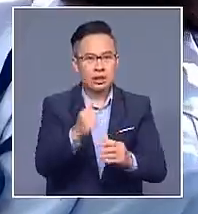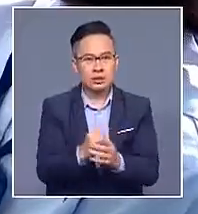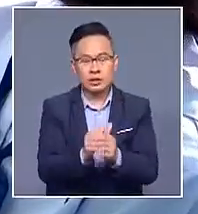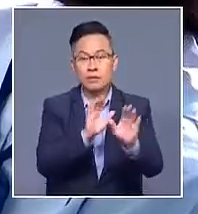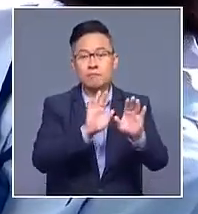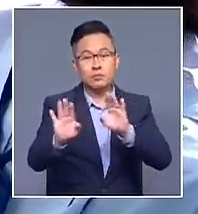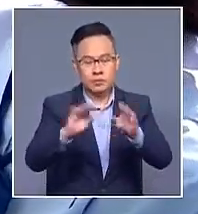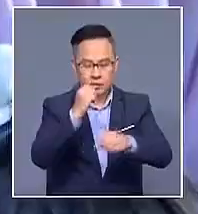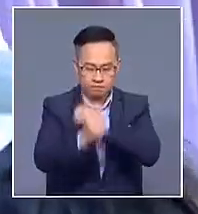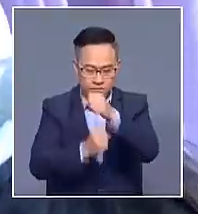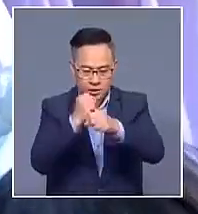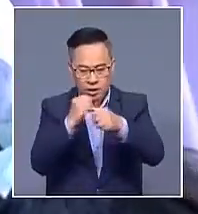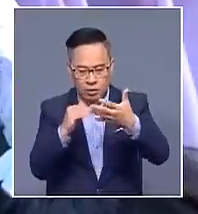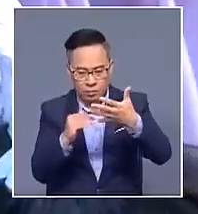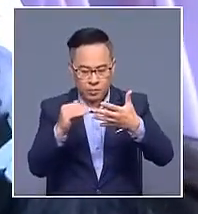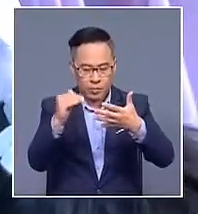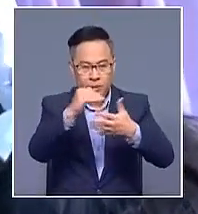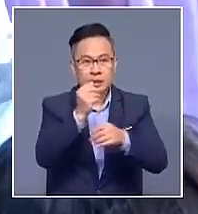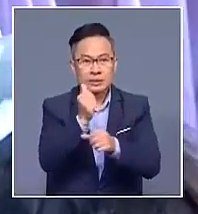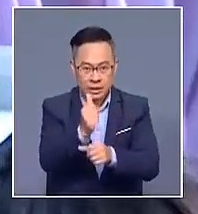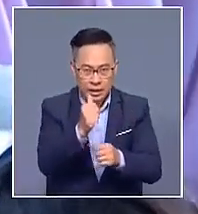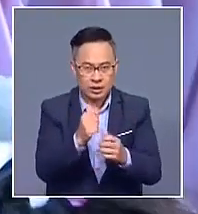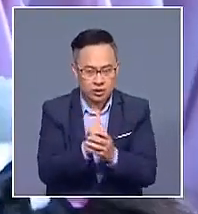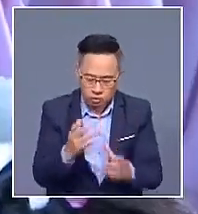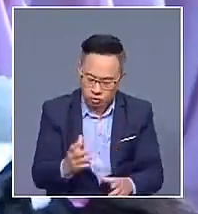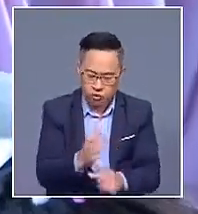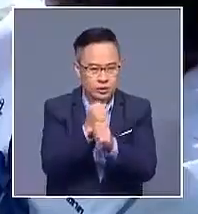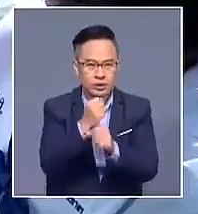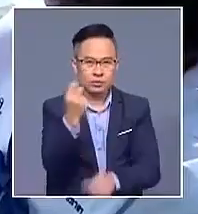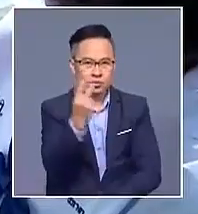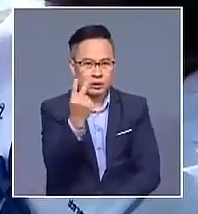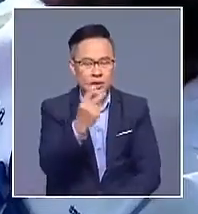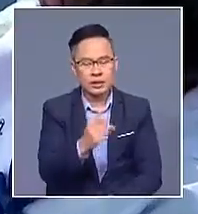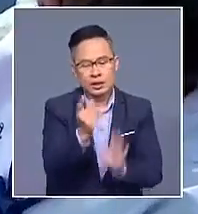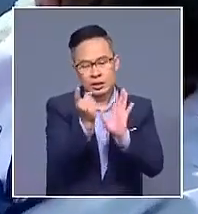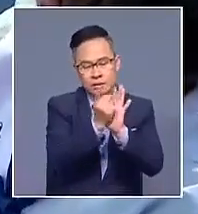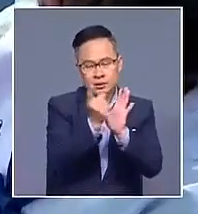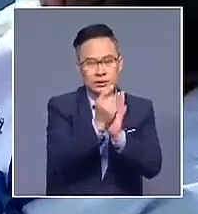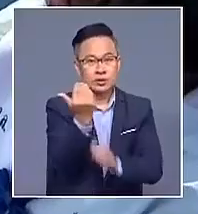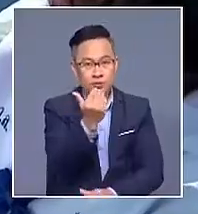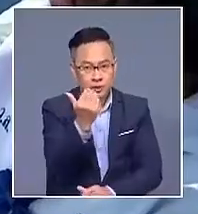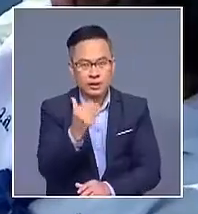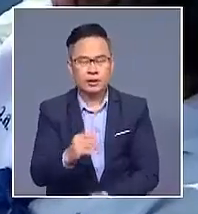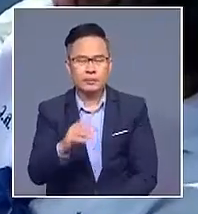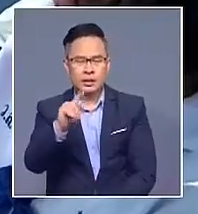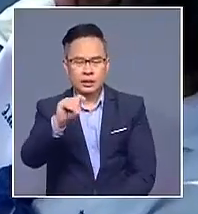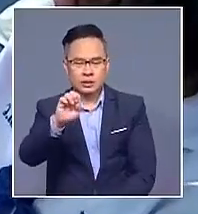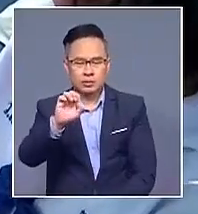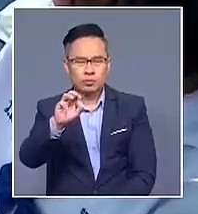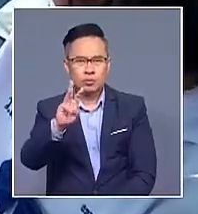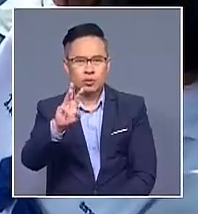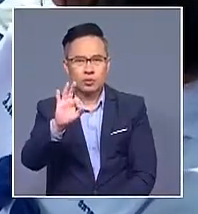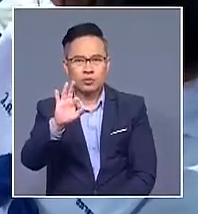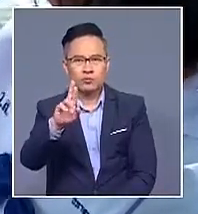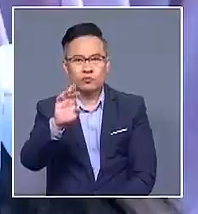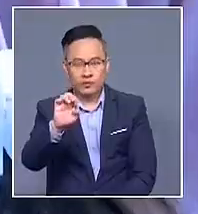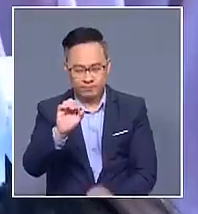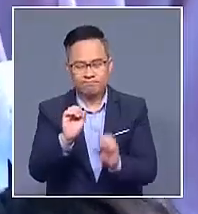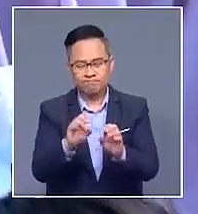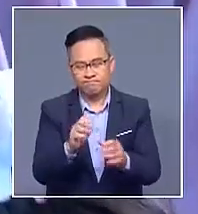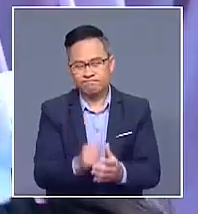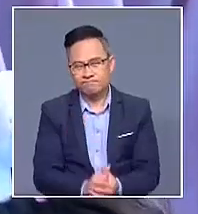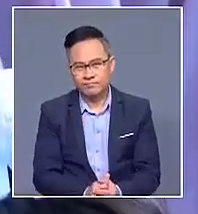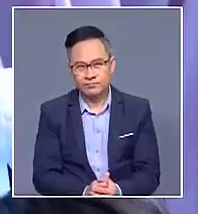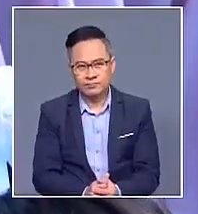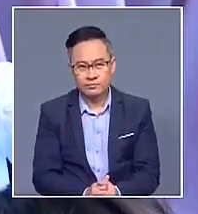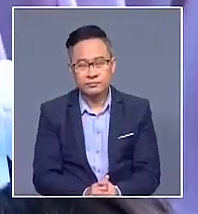แล้วก็ตัดสินใจถูกต้องที่นำทั้งที่เอาทีวีแล้วก็ติวฟรีมาใช้ ค่ะ นะคะดีใจไหมคะน้องๆเก่งขึ้น ดีใจ น้อง